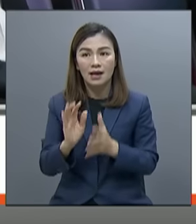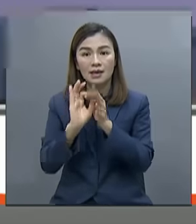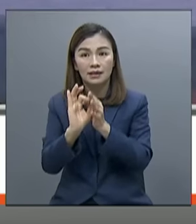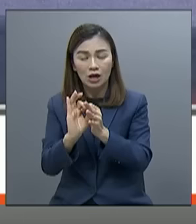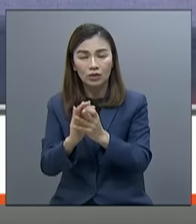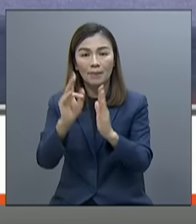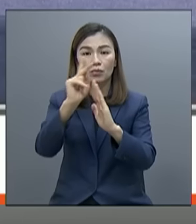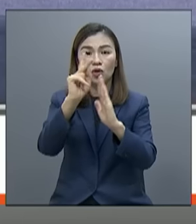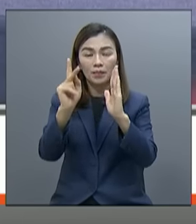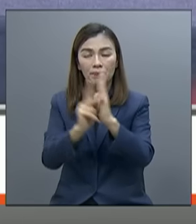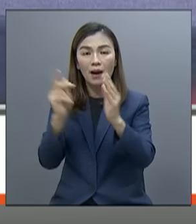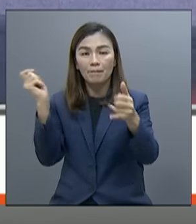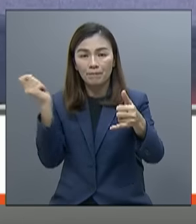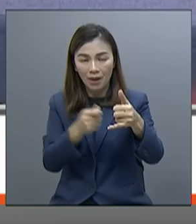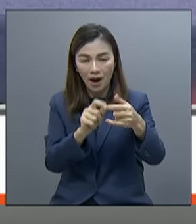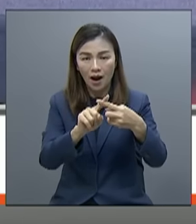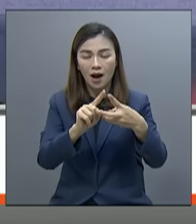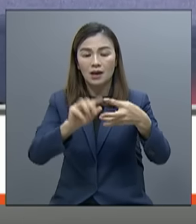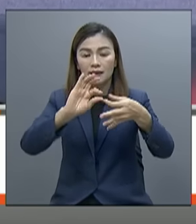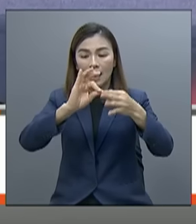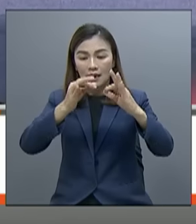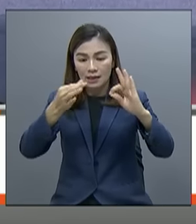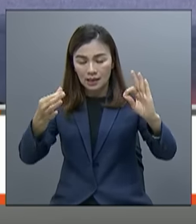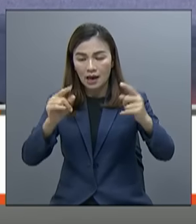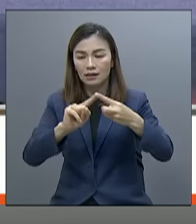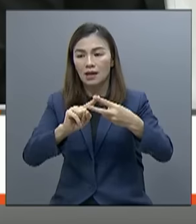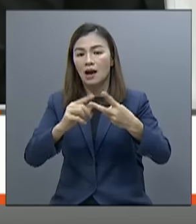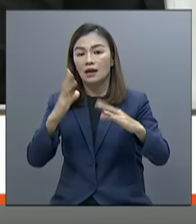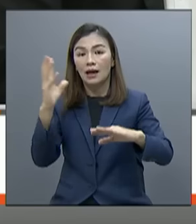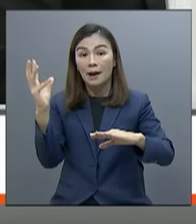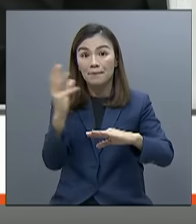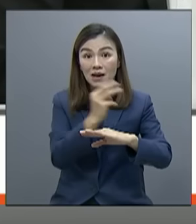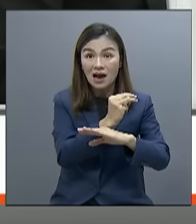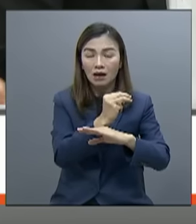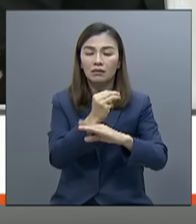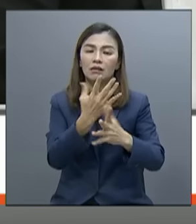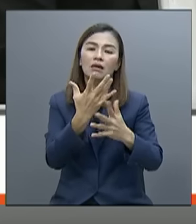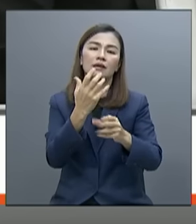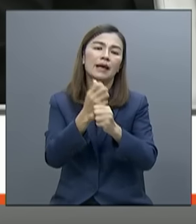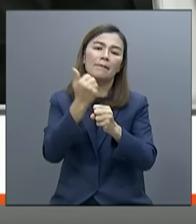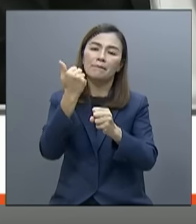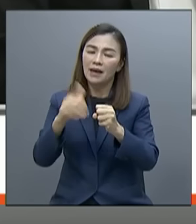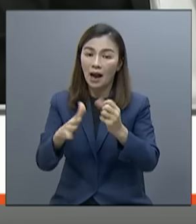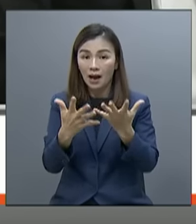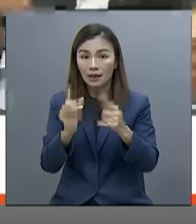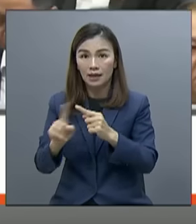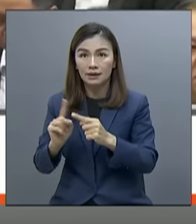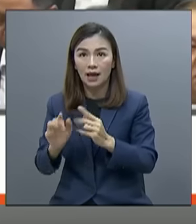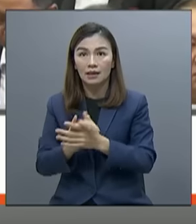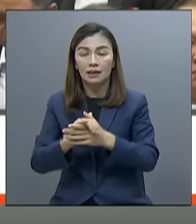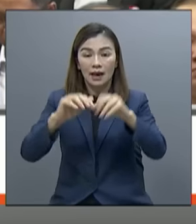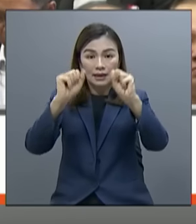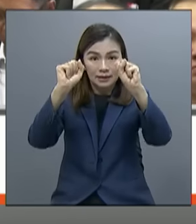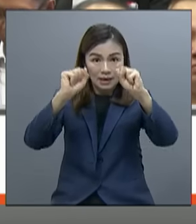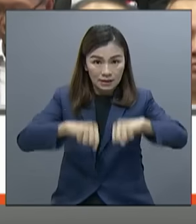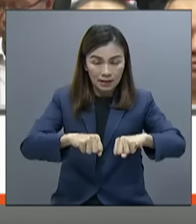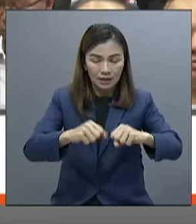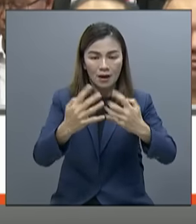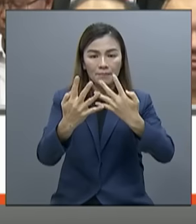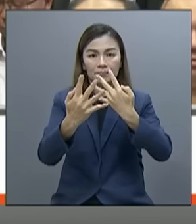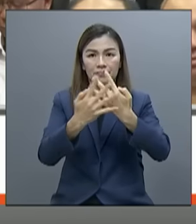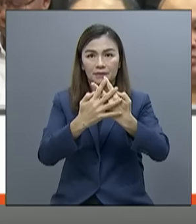ำเนินคดีทั้งเรื่องของการถูกตัดสิทธิ์ทางการเมืองแล้วที่หนักที่สุดนั่นก็คือการถูกตัดสินให้ต้องโทษจำ